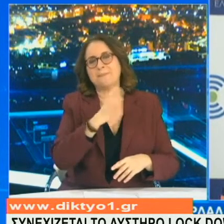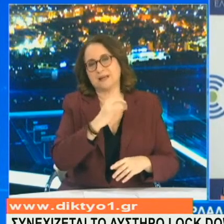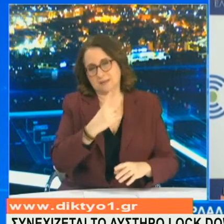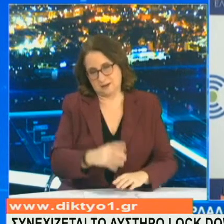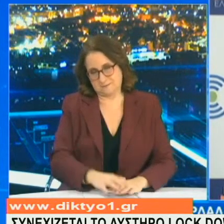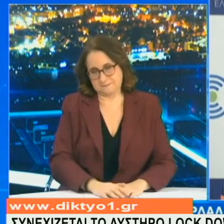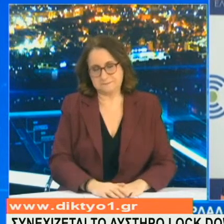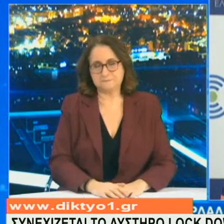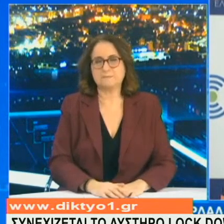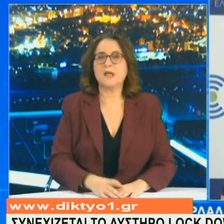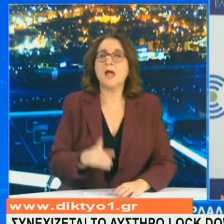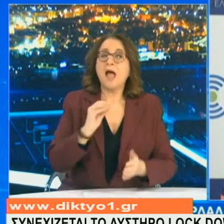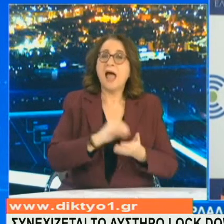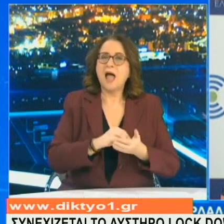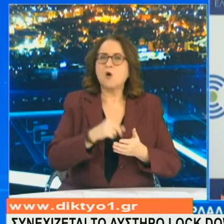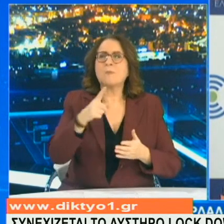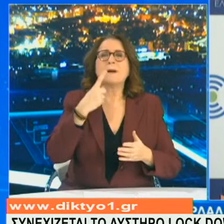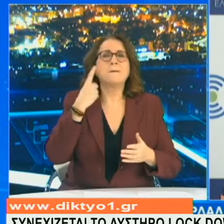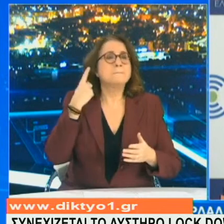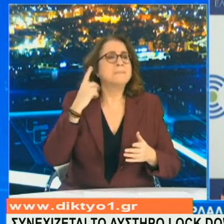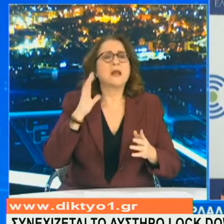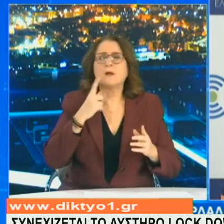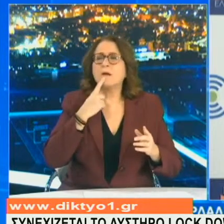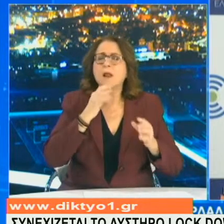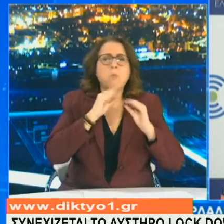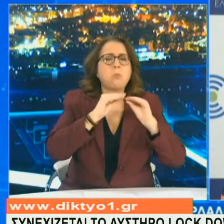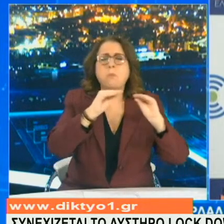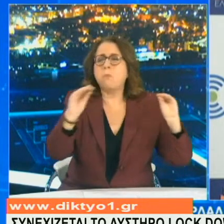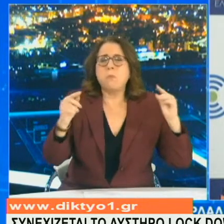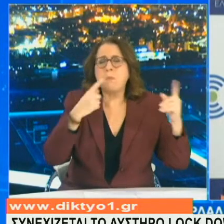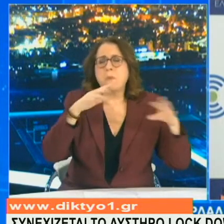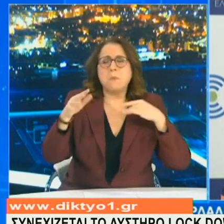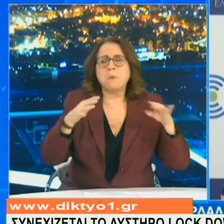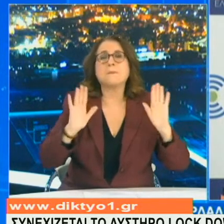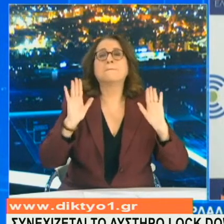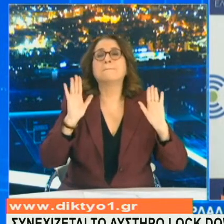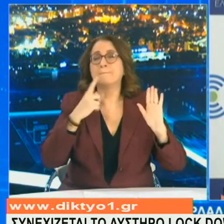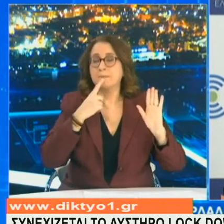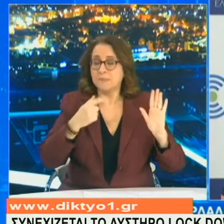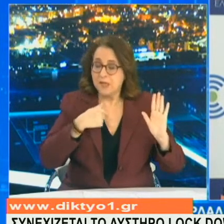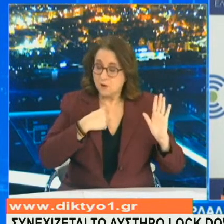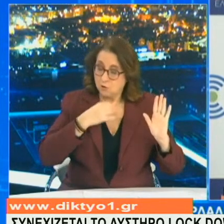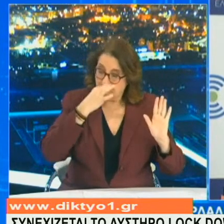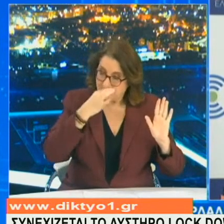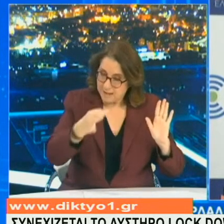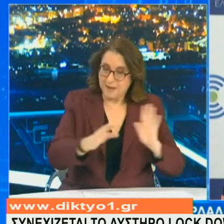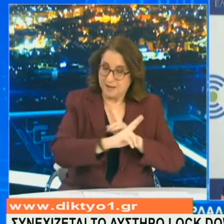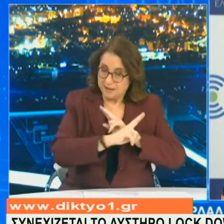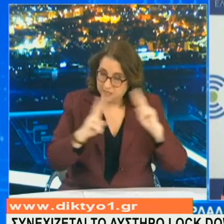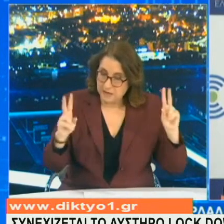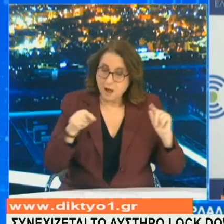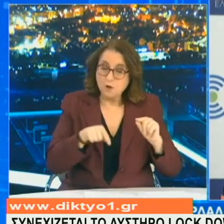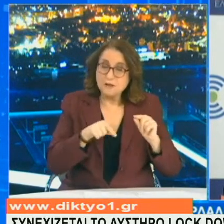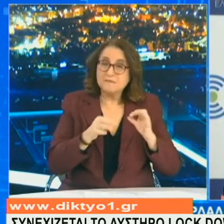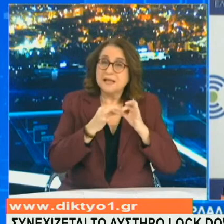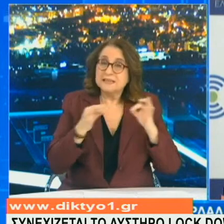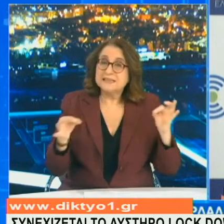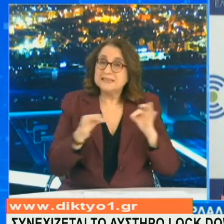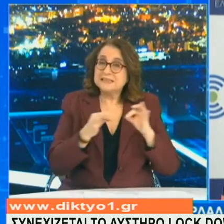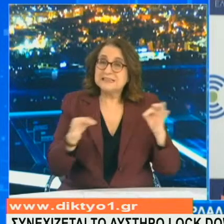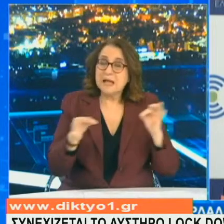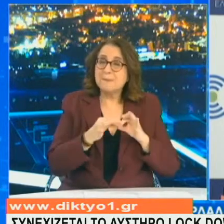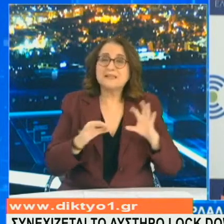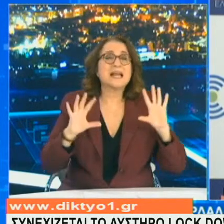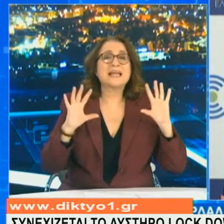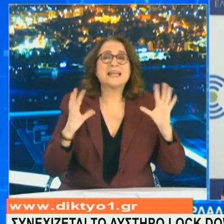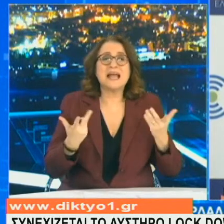σε σχέση με κάποιες περιοχές, πρέπει να τονίσω ότι τα δεδομένα που οδήγησαν στη λήψη προσθέτων περιοριστικών μέτρων είναι τα εξής. Για